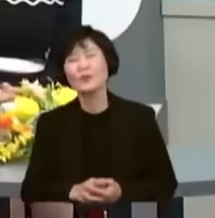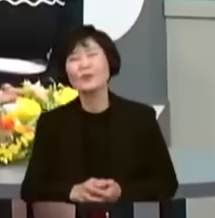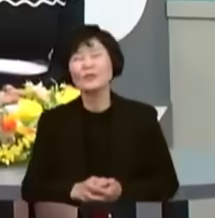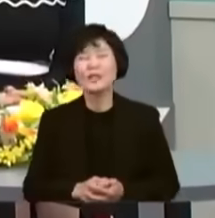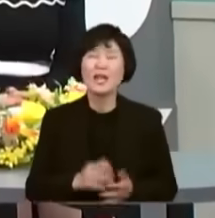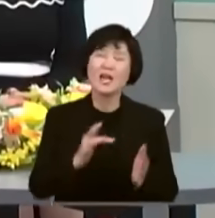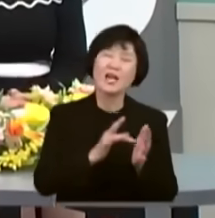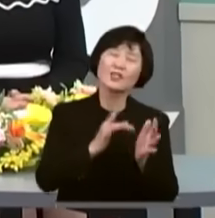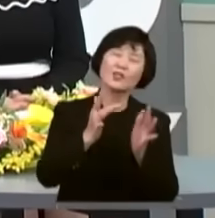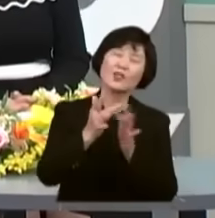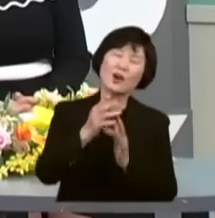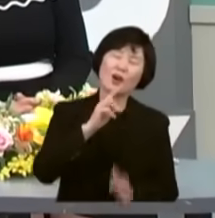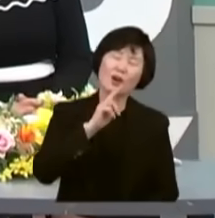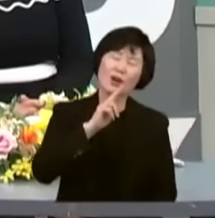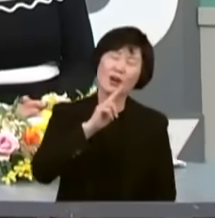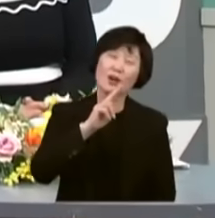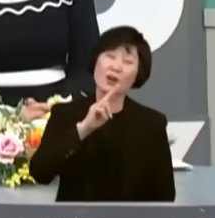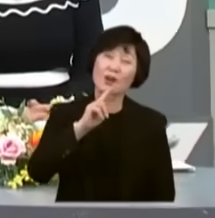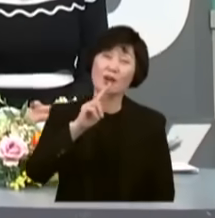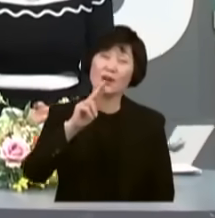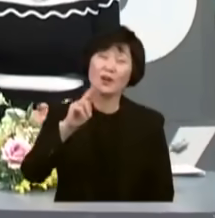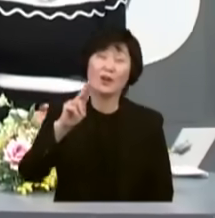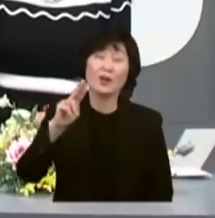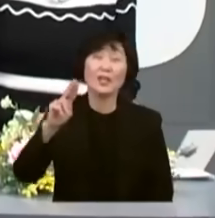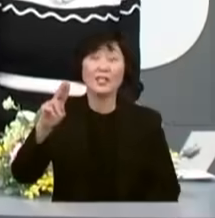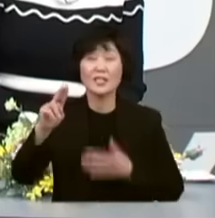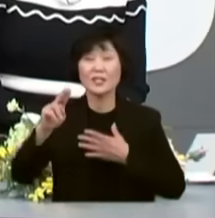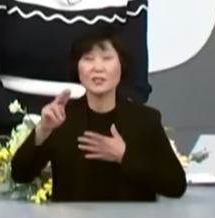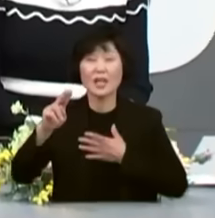예수여 이